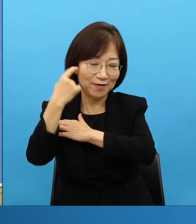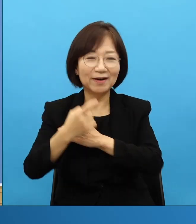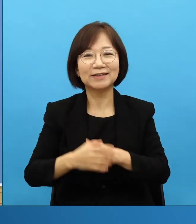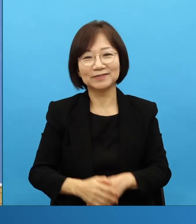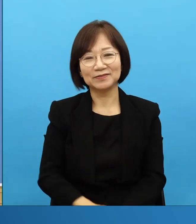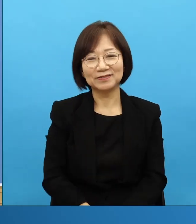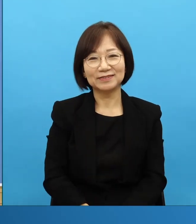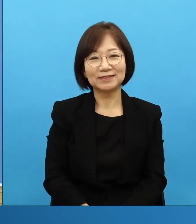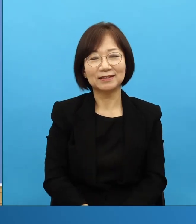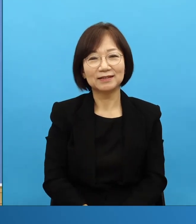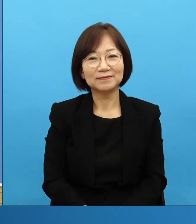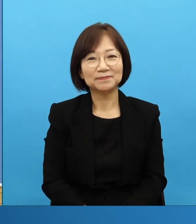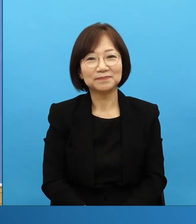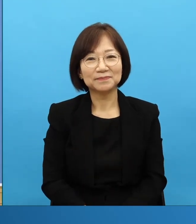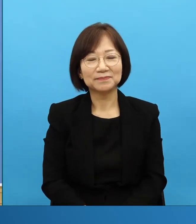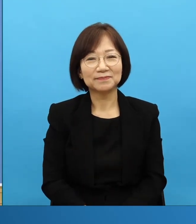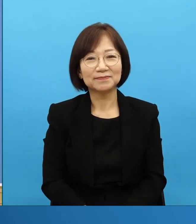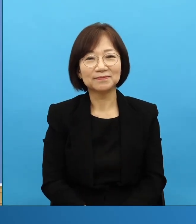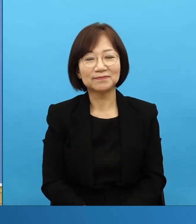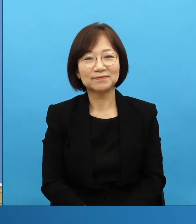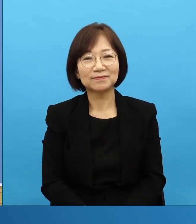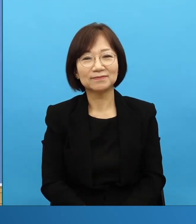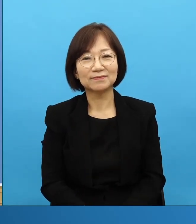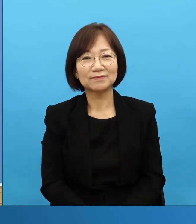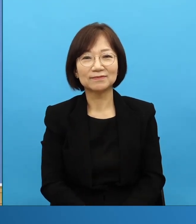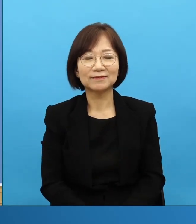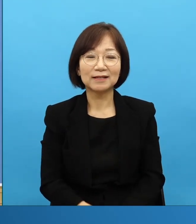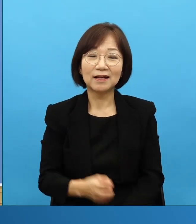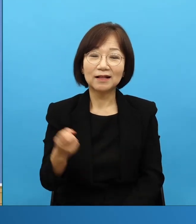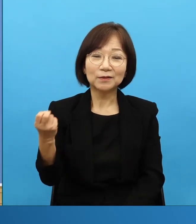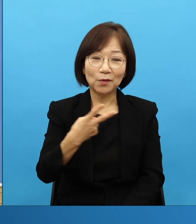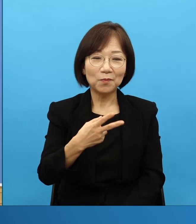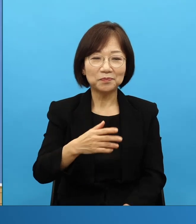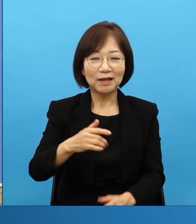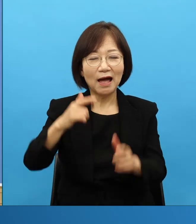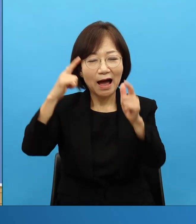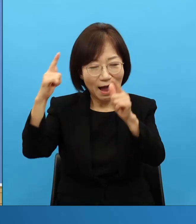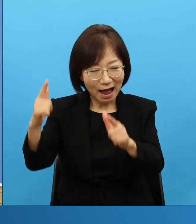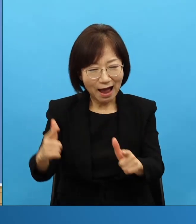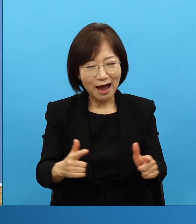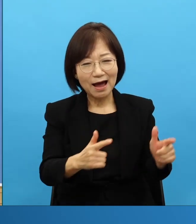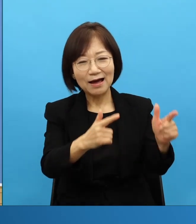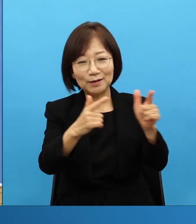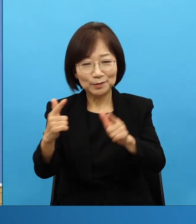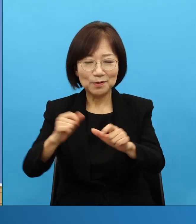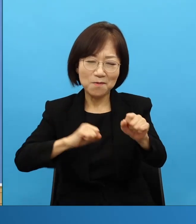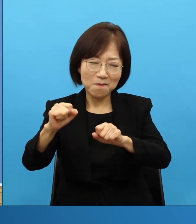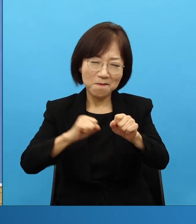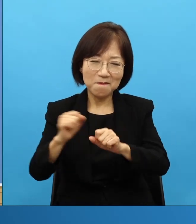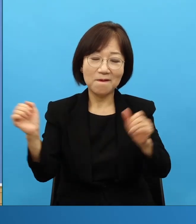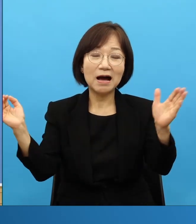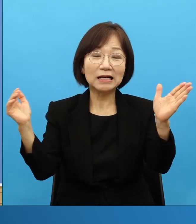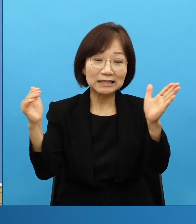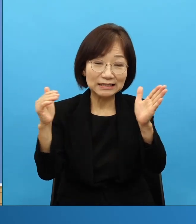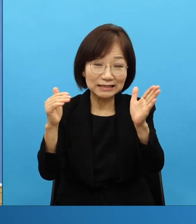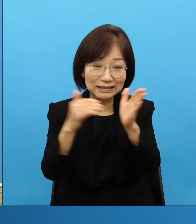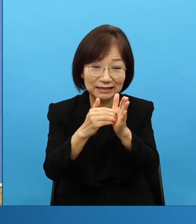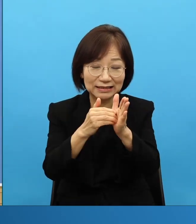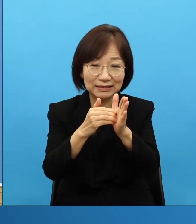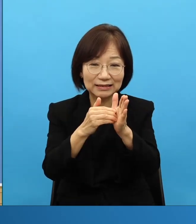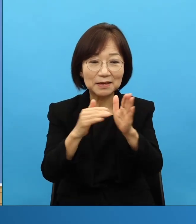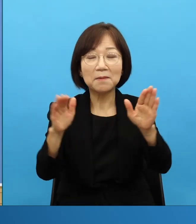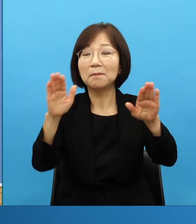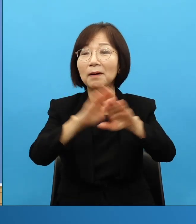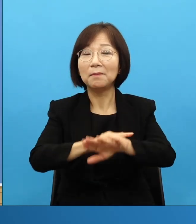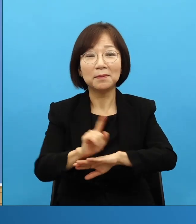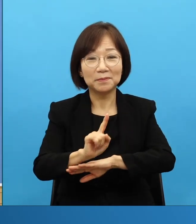who experienced prayer. 또 여러분이 하루를 마쳤을 때 어떻습니까? Then how is it when you are closing the day? 그래서 다윗이